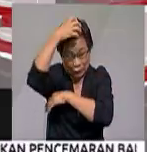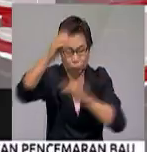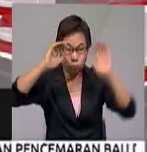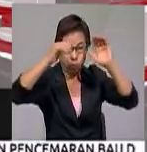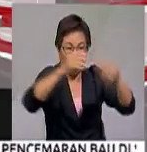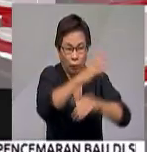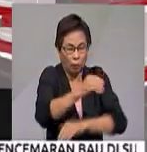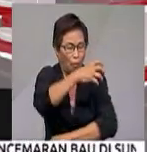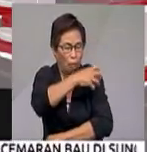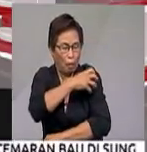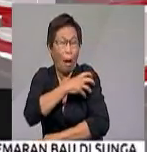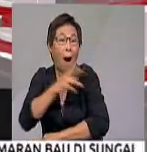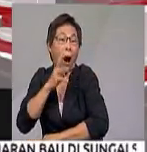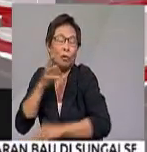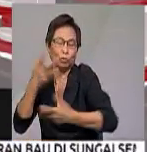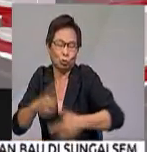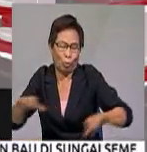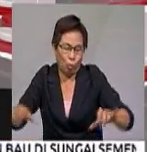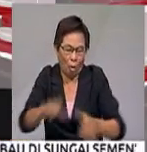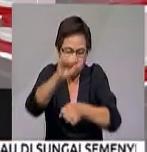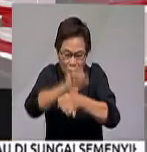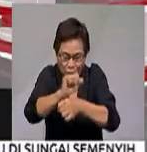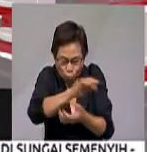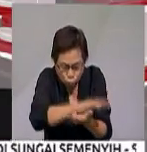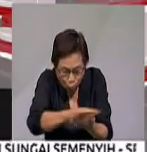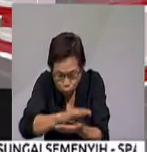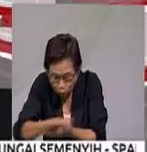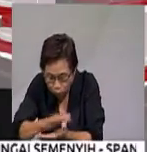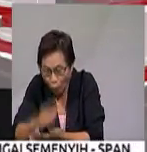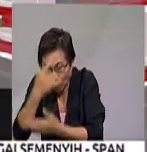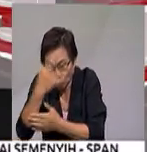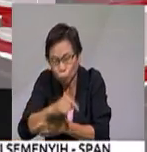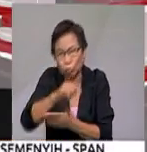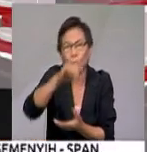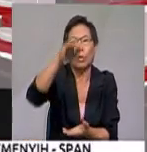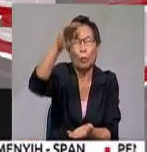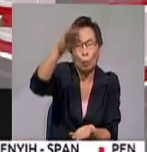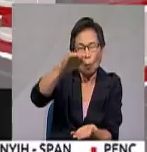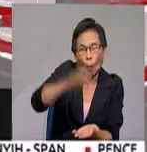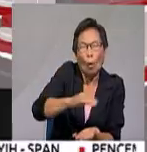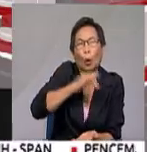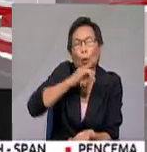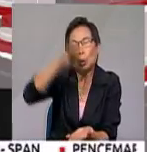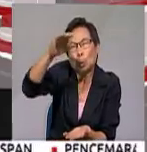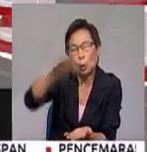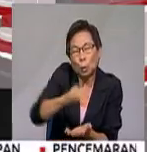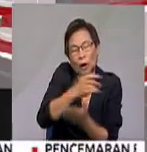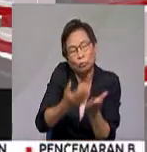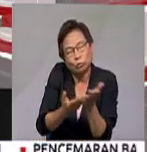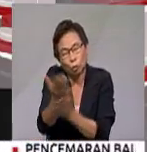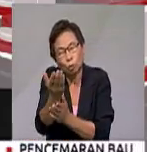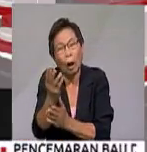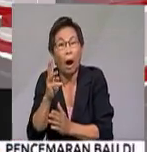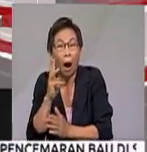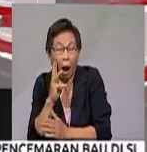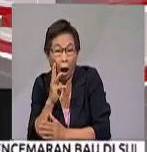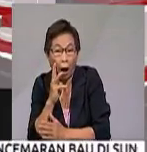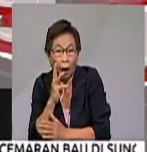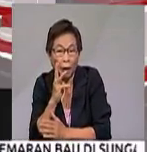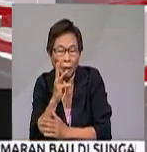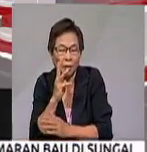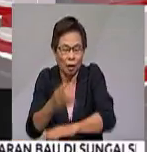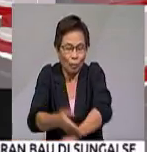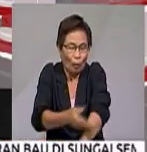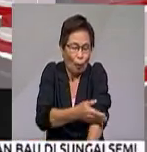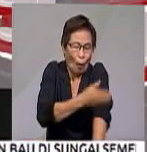pihak berkuasa air telah menjalankan kerja-kerja pembersihan bagi mengurangkan kesan seterusnya memastikan bekalan air